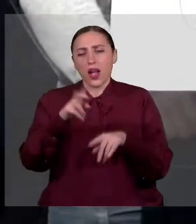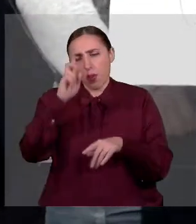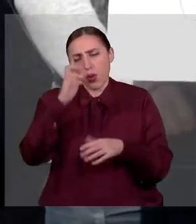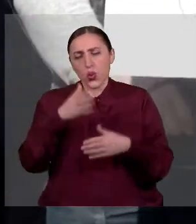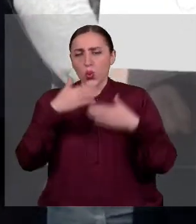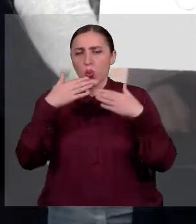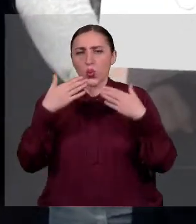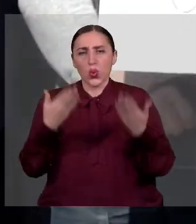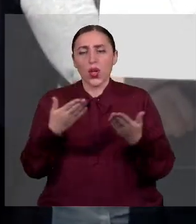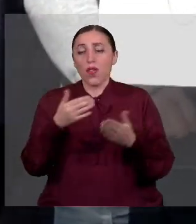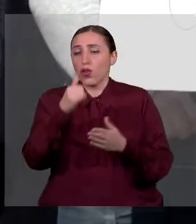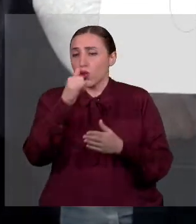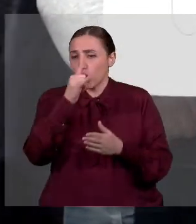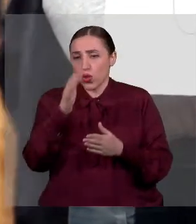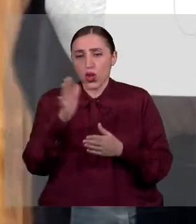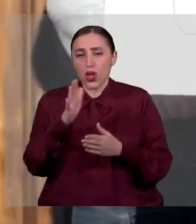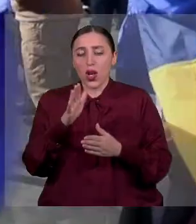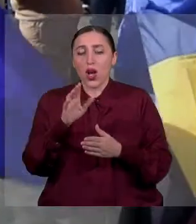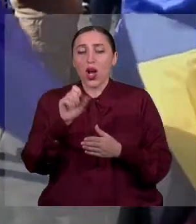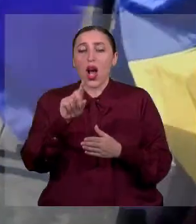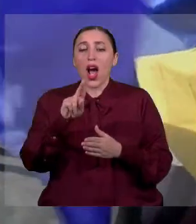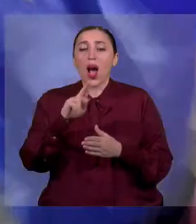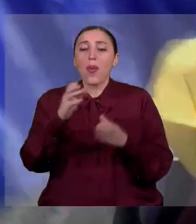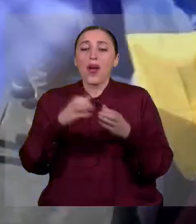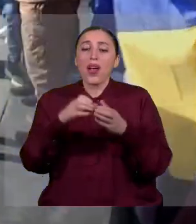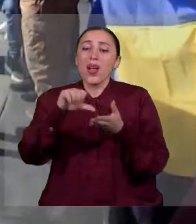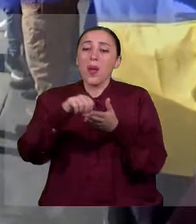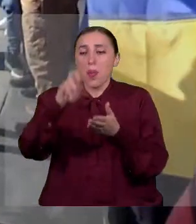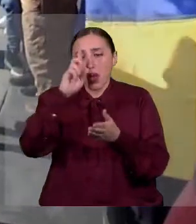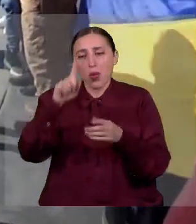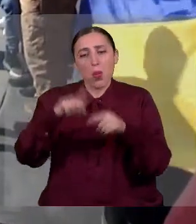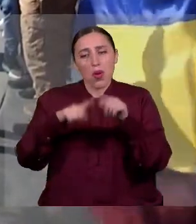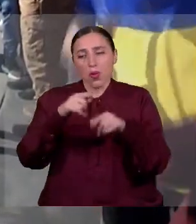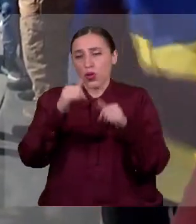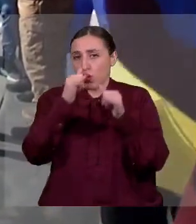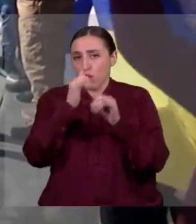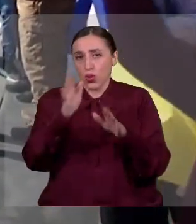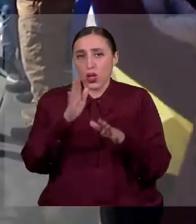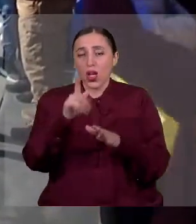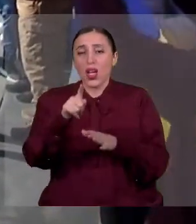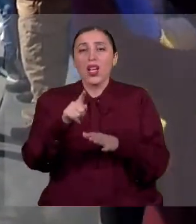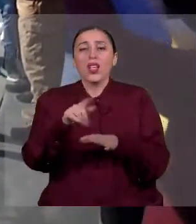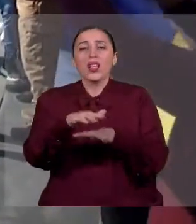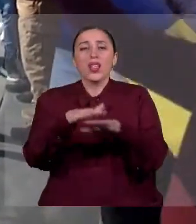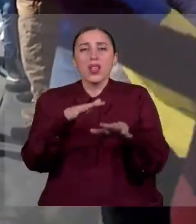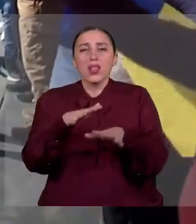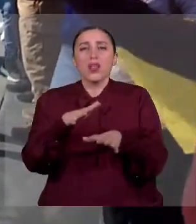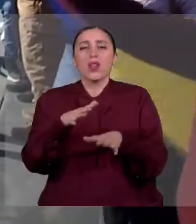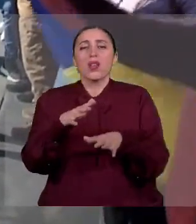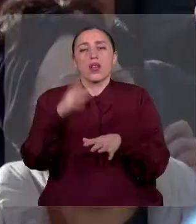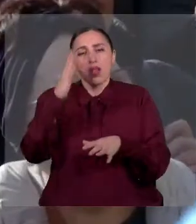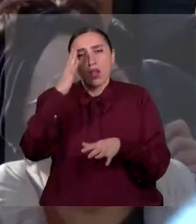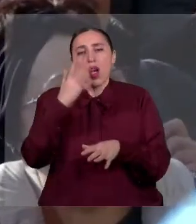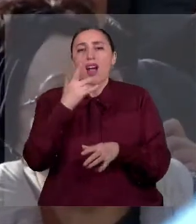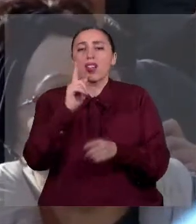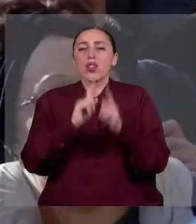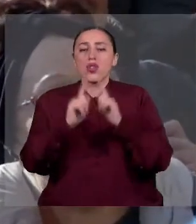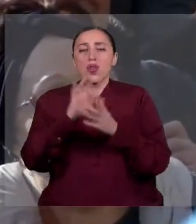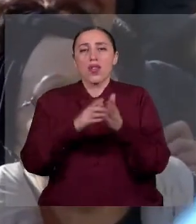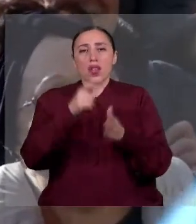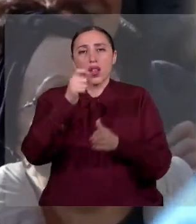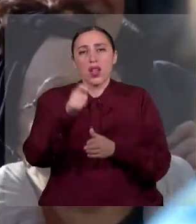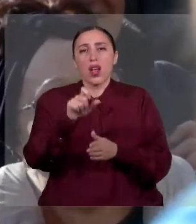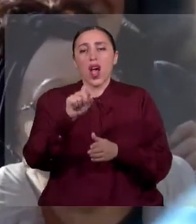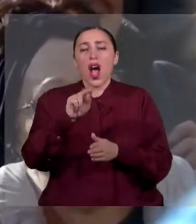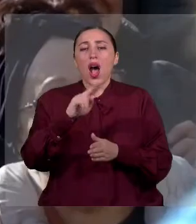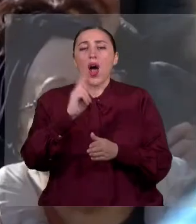չի կարող ունենալ ՀԱՊԿ-ում։ Հավաքի մասնակիցները հայտարարեցին, որ պատրաստվում են դիմել ազգային ժողովին ՀԱՊԿ-ից դուրս